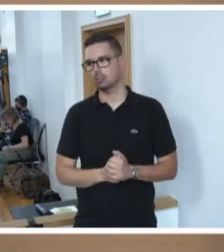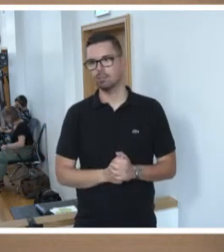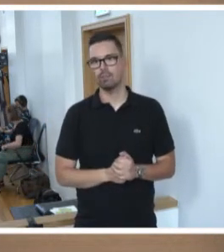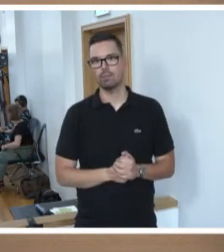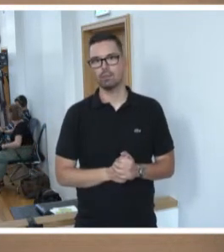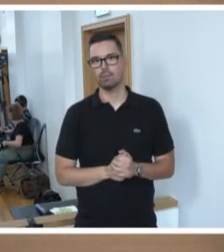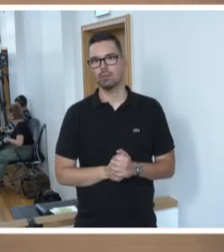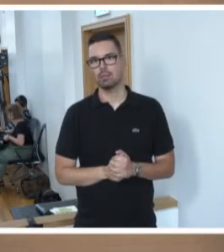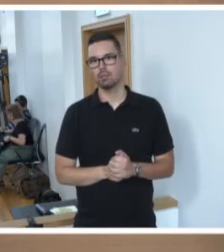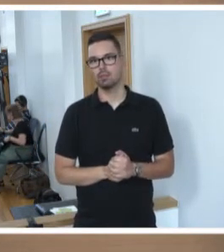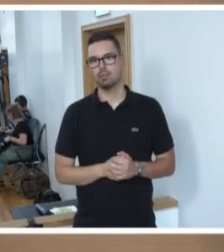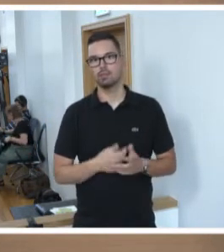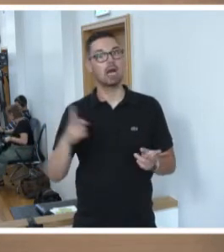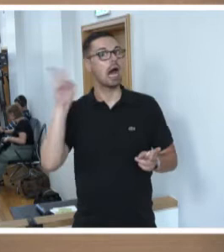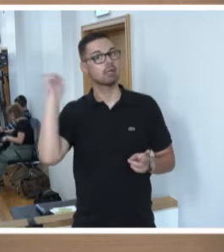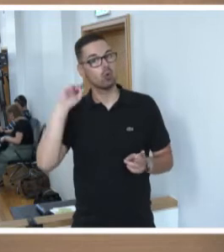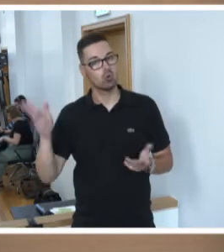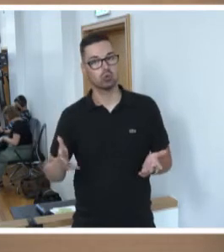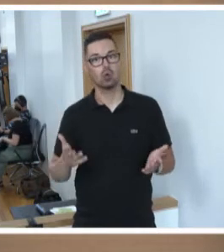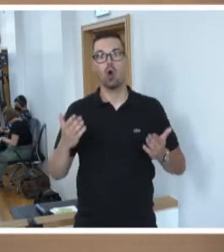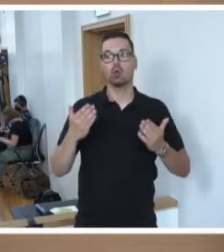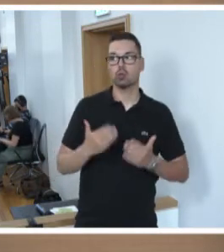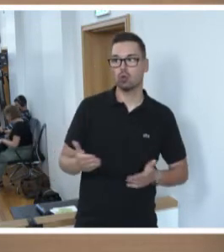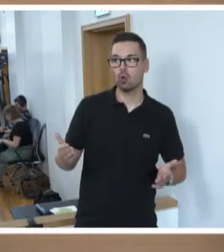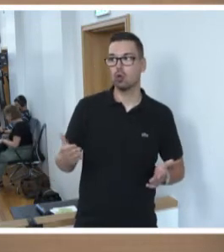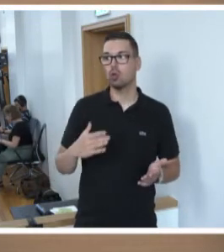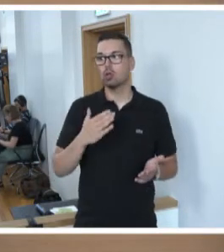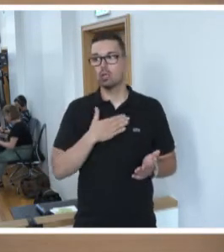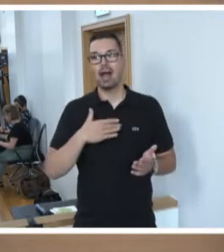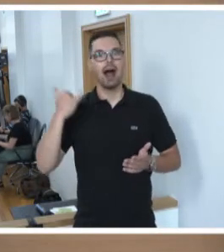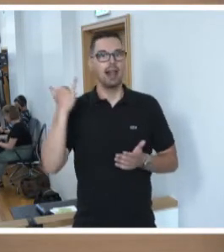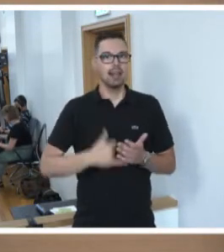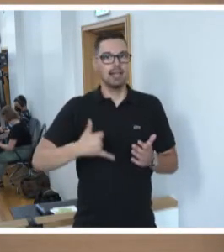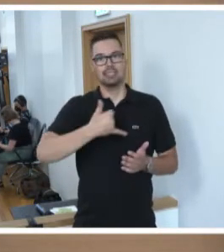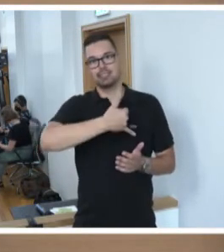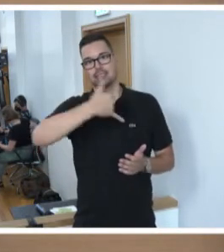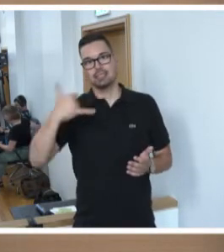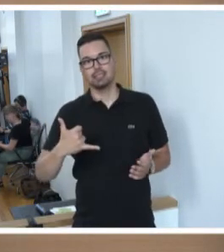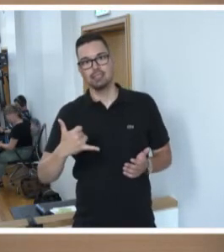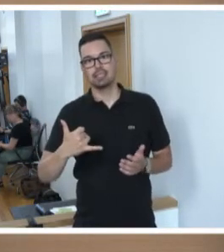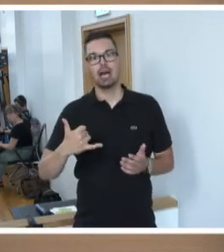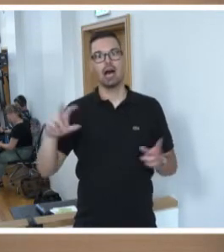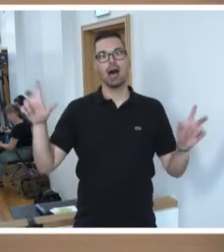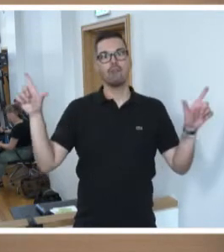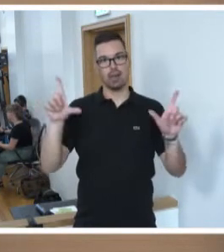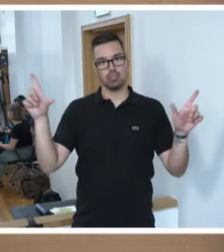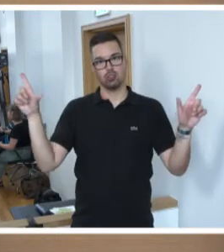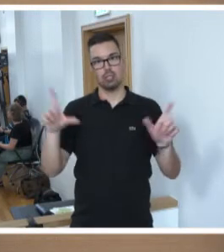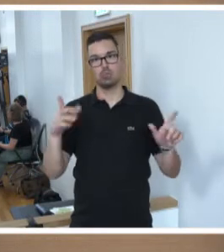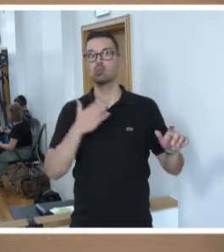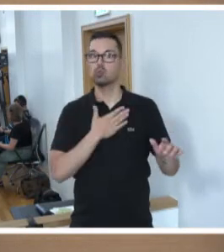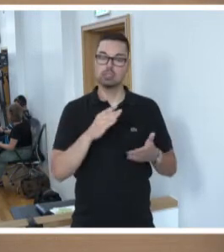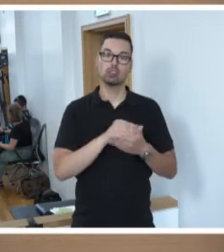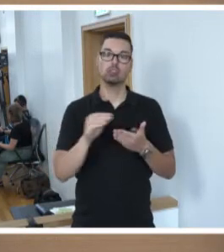den Stellungnahmen zur Anhörung noch in unserer im letzten Jahr angelegten Dialogveranstaltung »Unsere